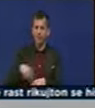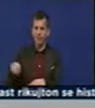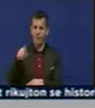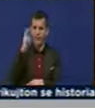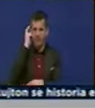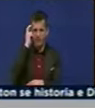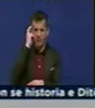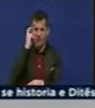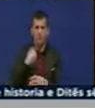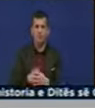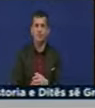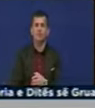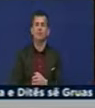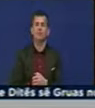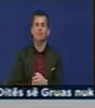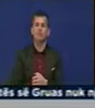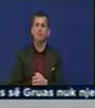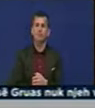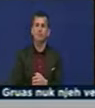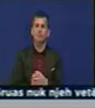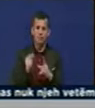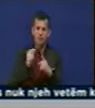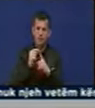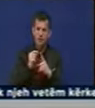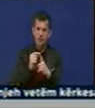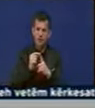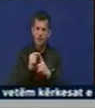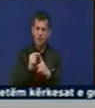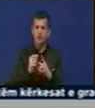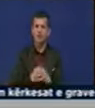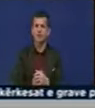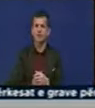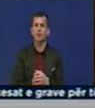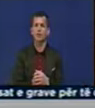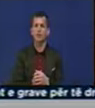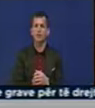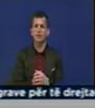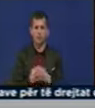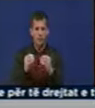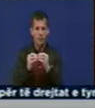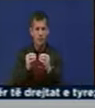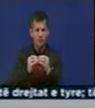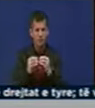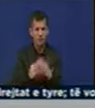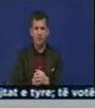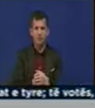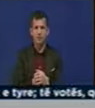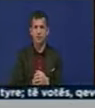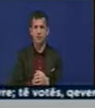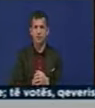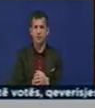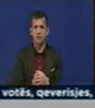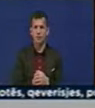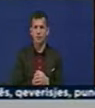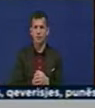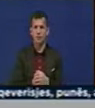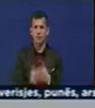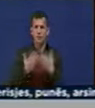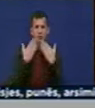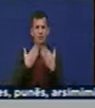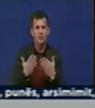Zi, Preshevës, Bujanoci, Ju faleminderit